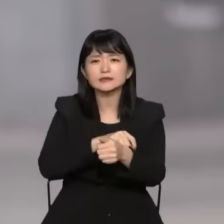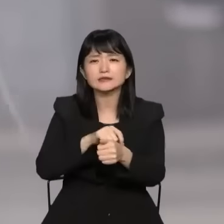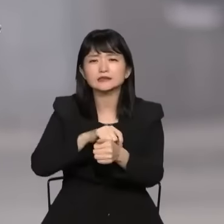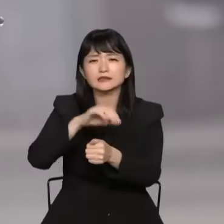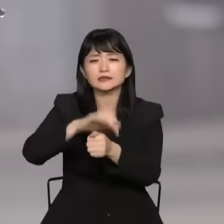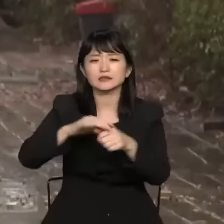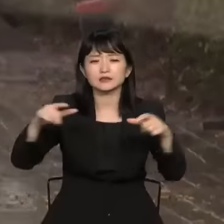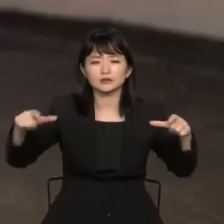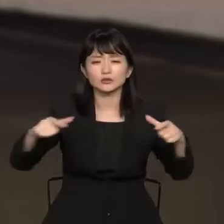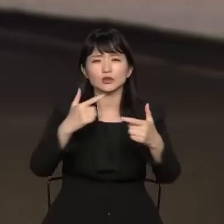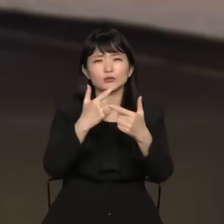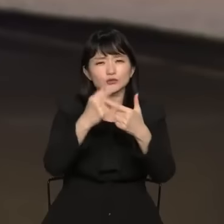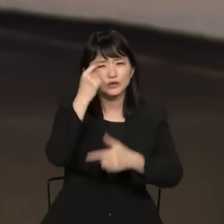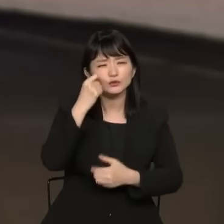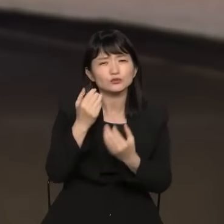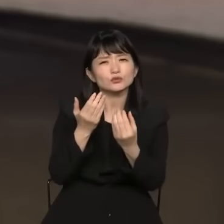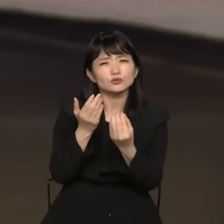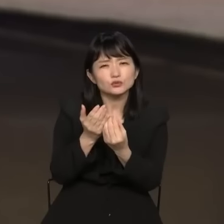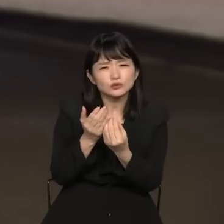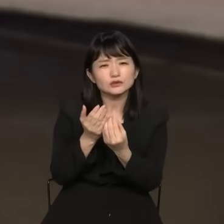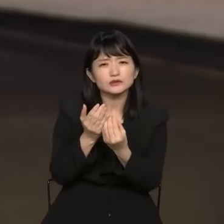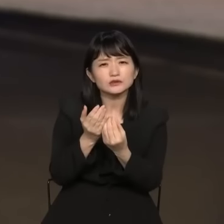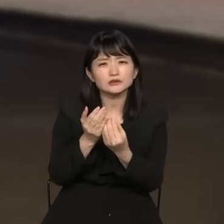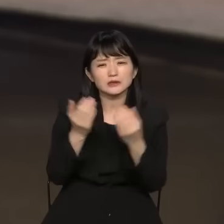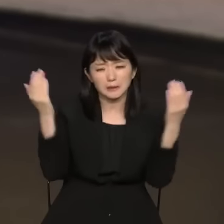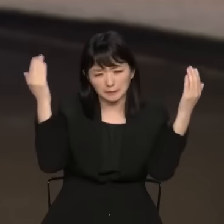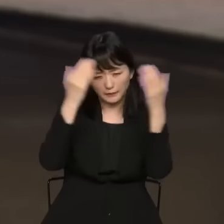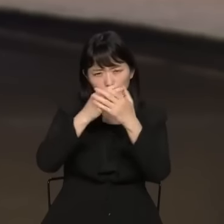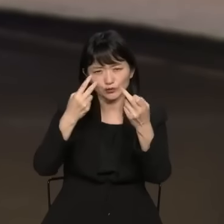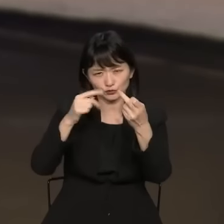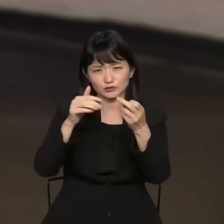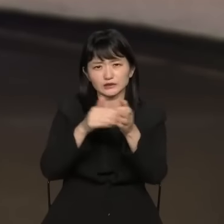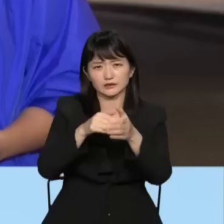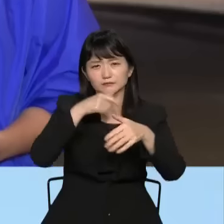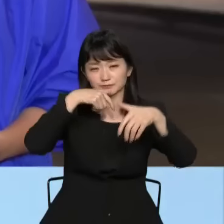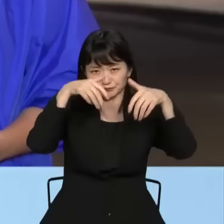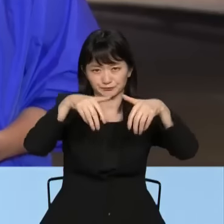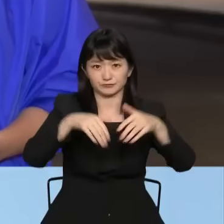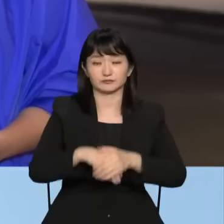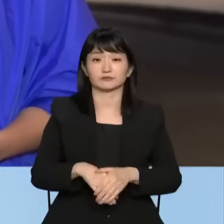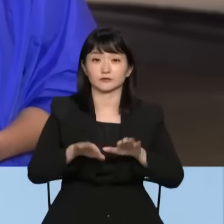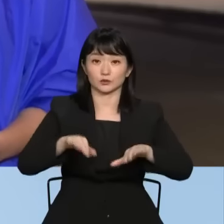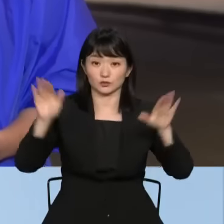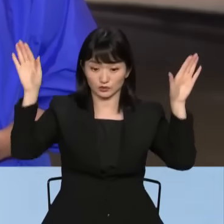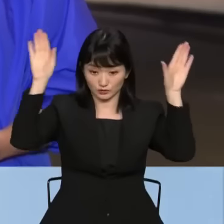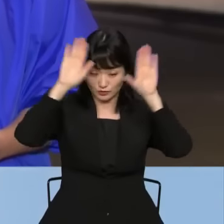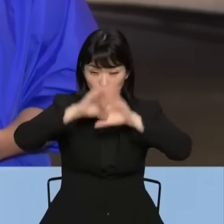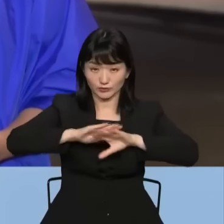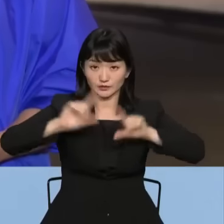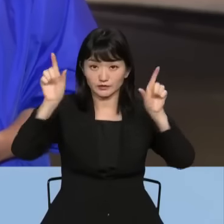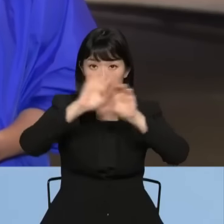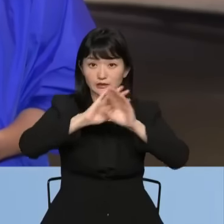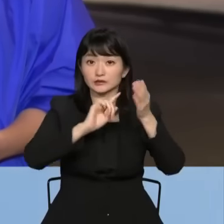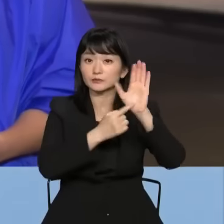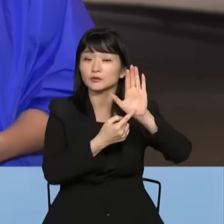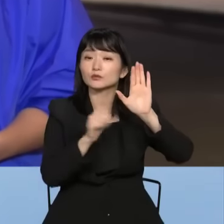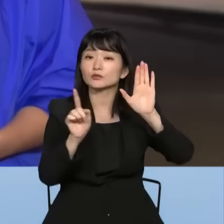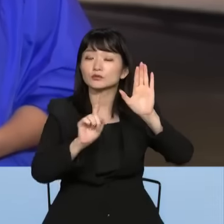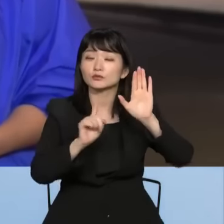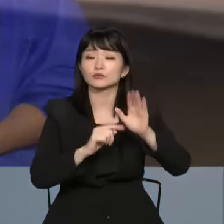울산, 경남 지역에는 자정까지 비가 내리겠습니다. 네, 오늘 밤 예보는 어떻습니까?